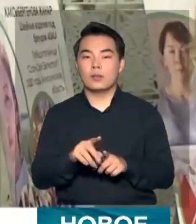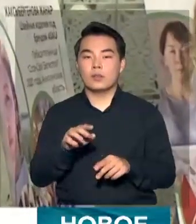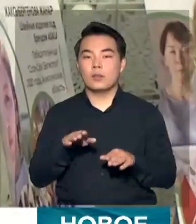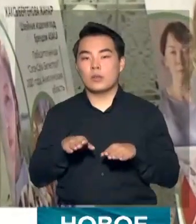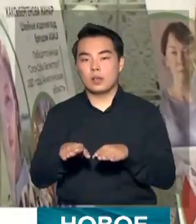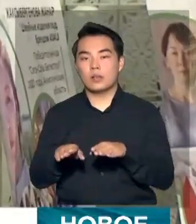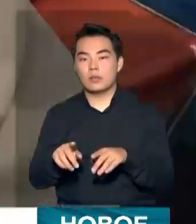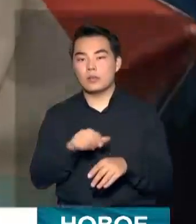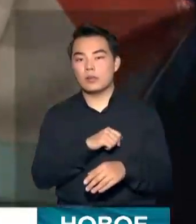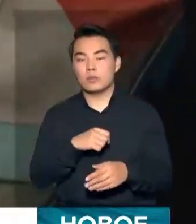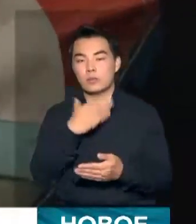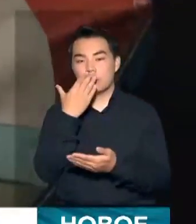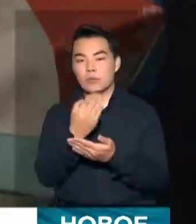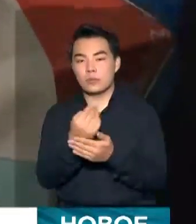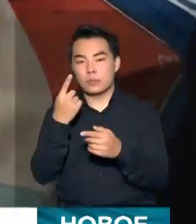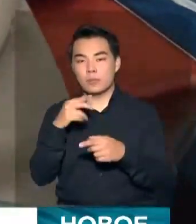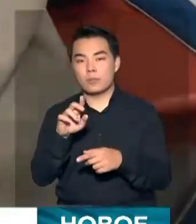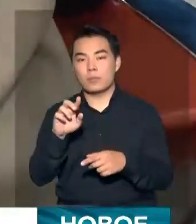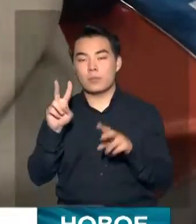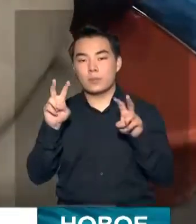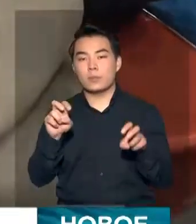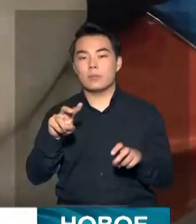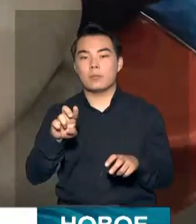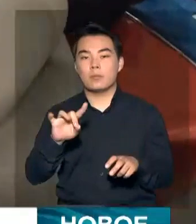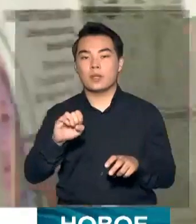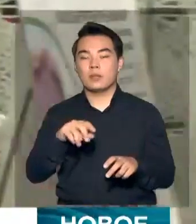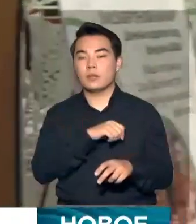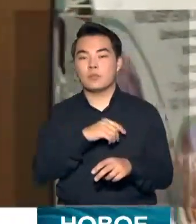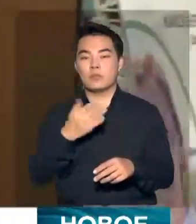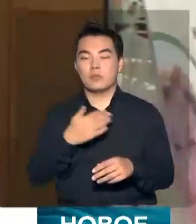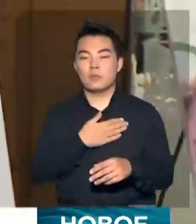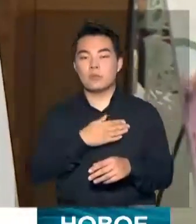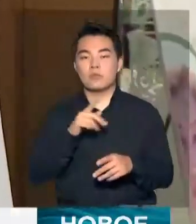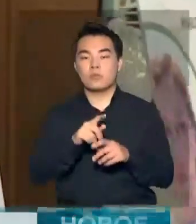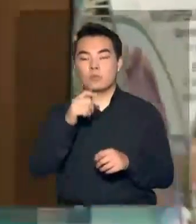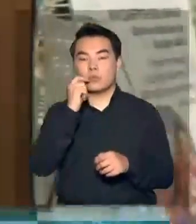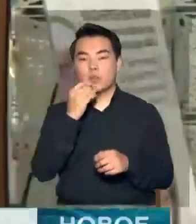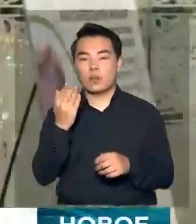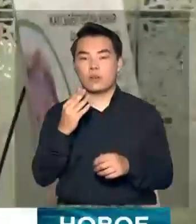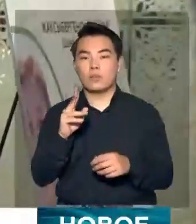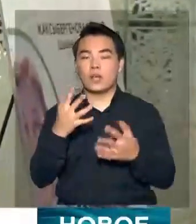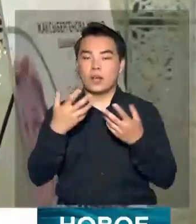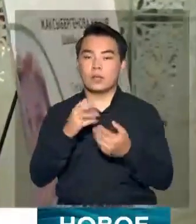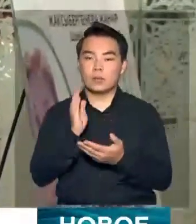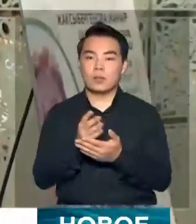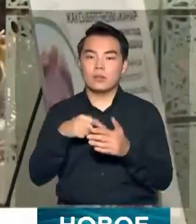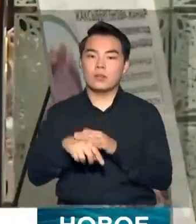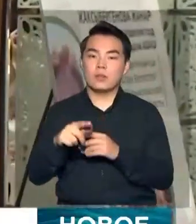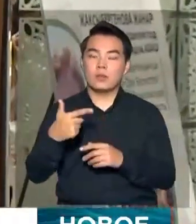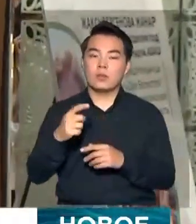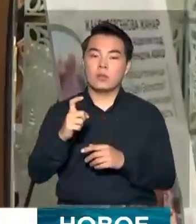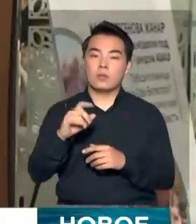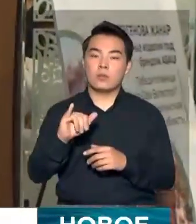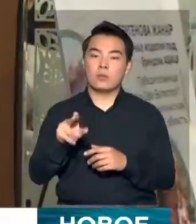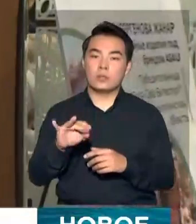продвижение собственного бренда. На данный момент у меня мужская коллекция. У меня ждут двоечки, худи, свитшоты